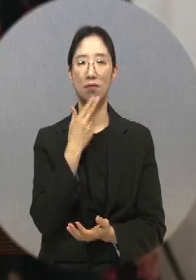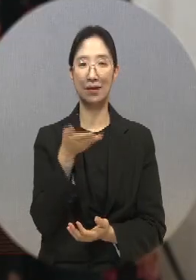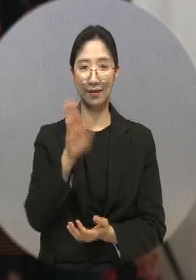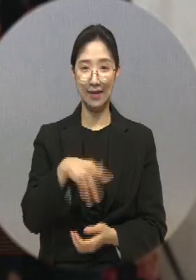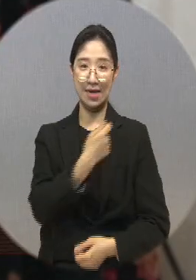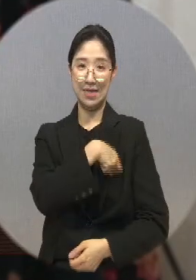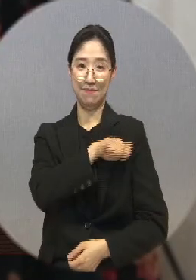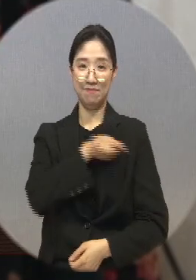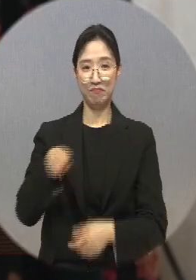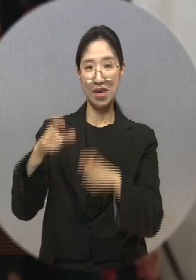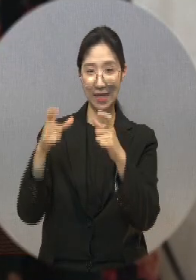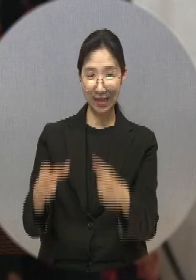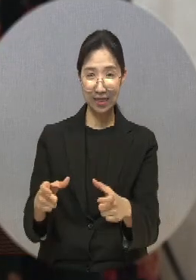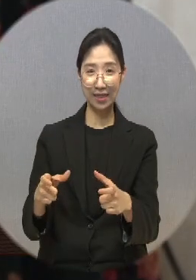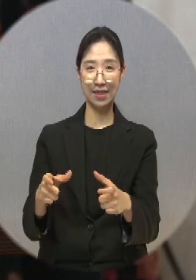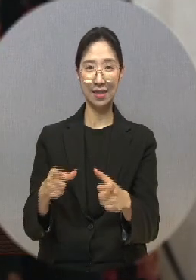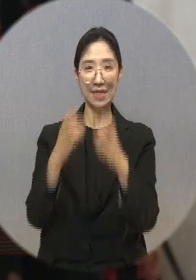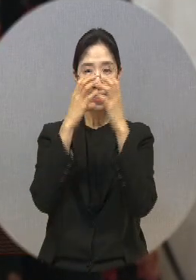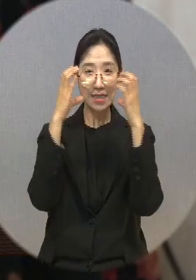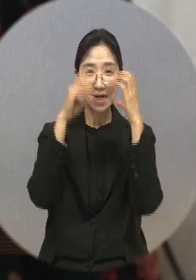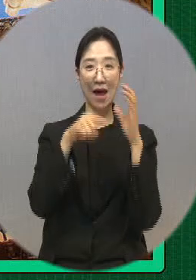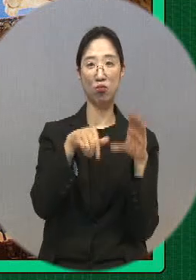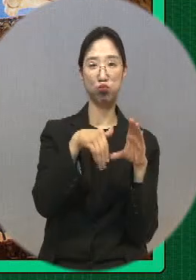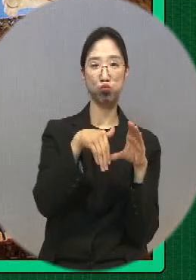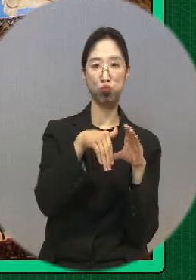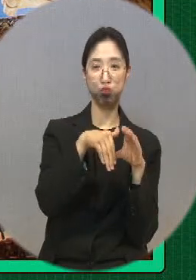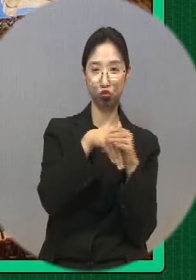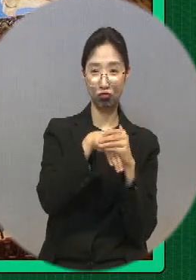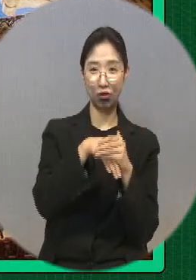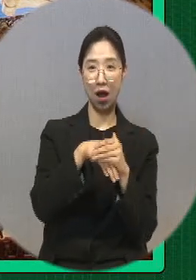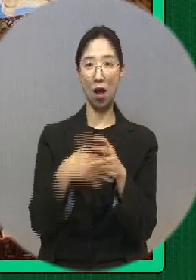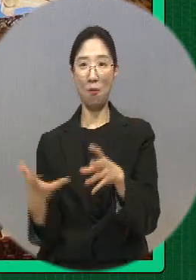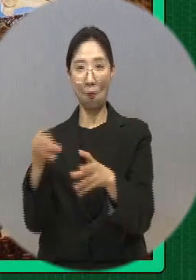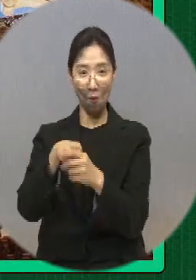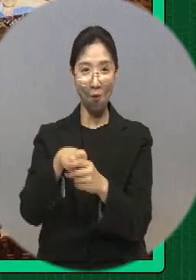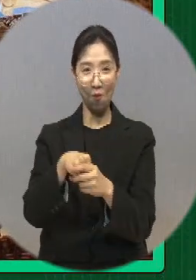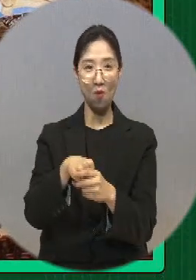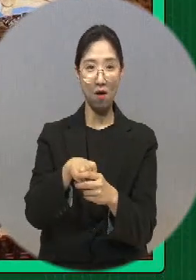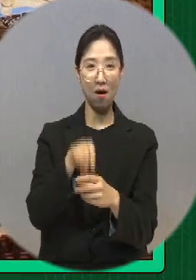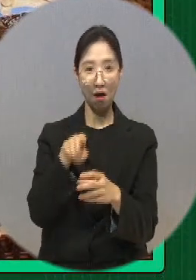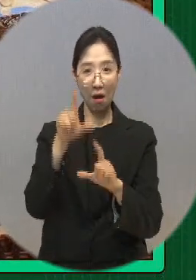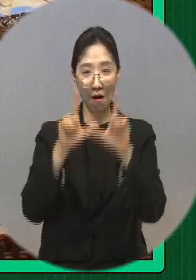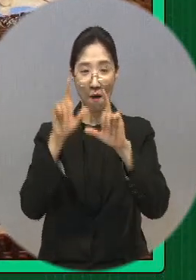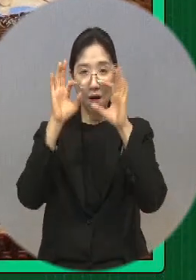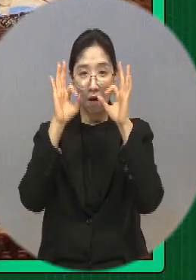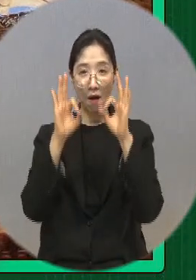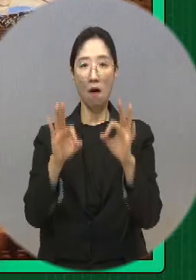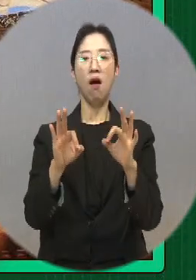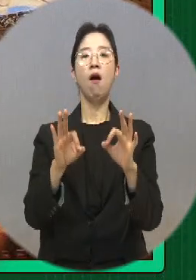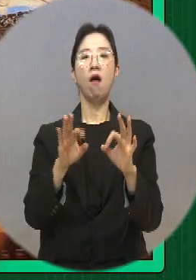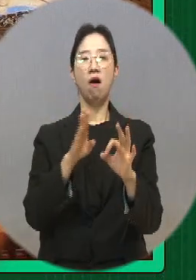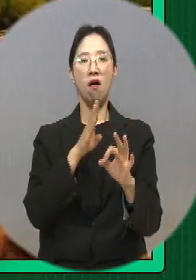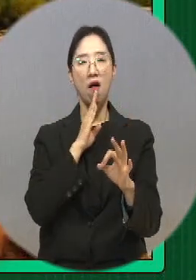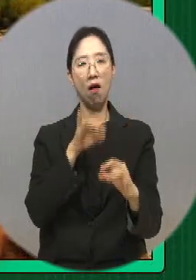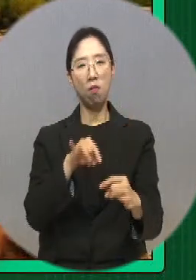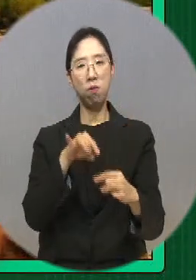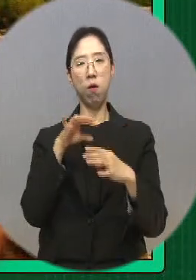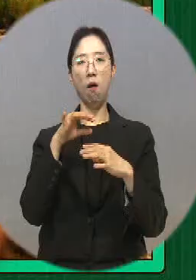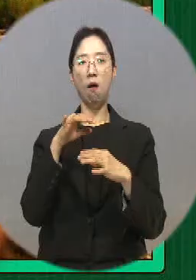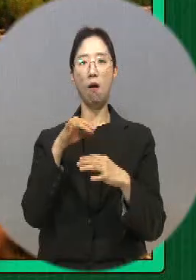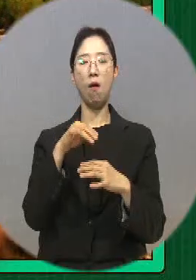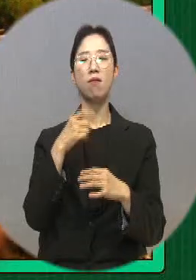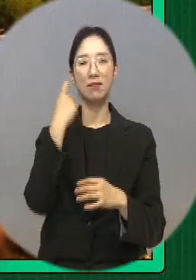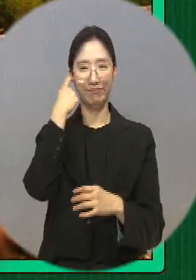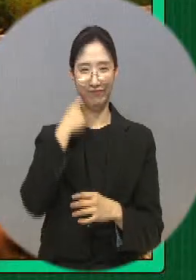그 스페인의 이 지역의 그 이슬람 문화가 아람브라 합쳐져서 공전으로 상징되는 네, 됐던 그런 걸 공간들. 보면서 와, 네. 경이롭다라고 네. 느꼈어요.